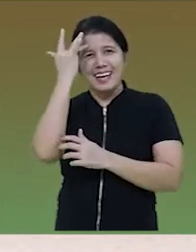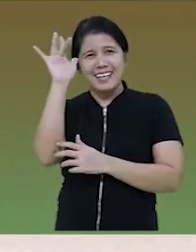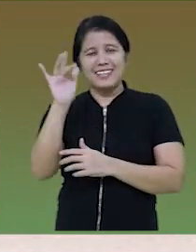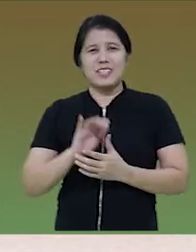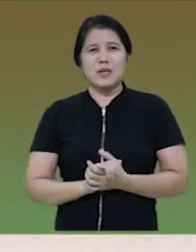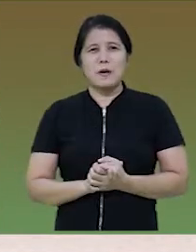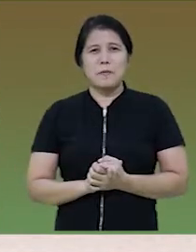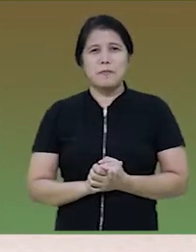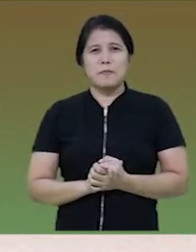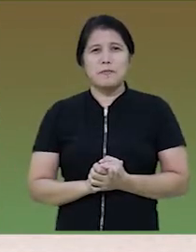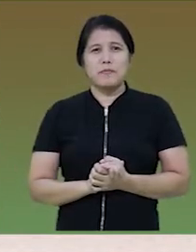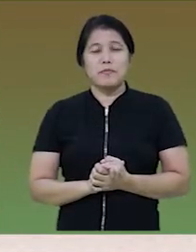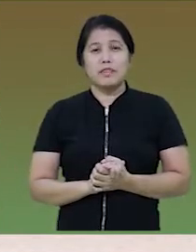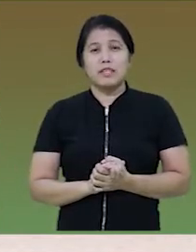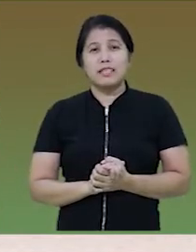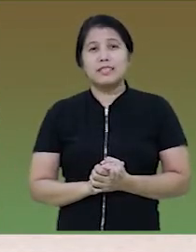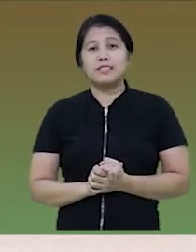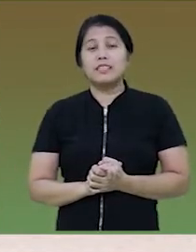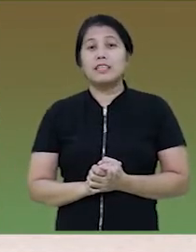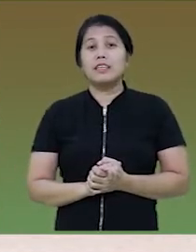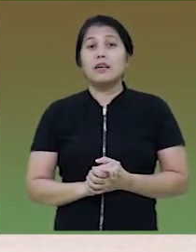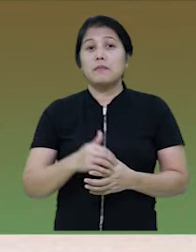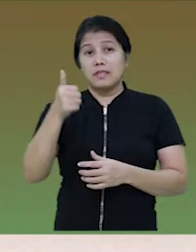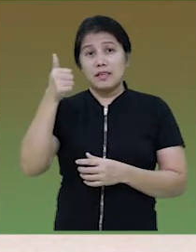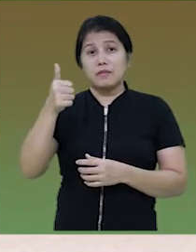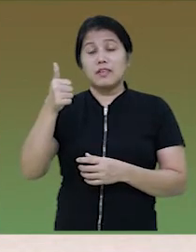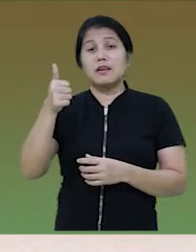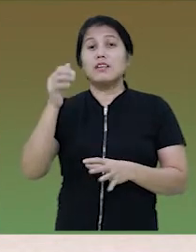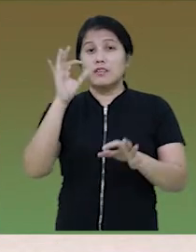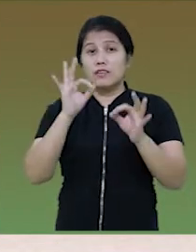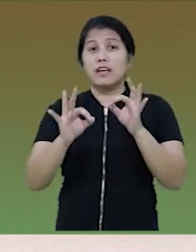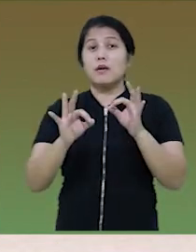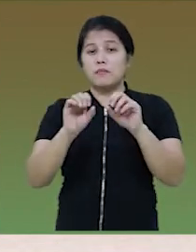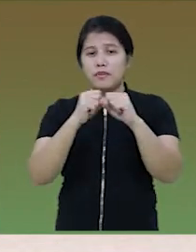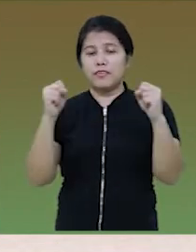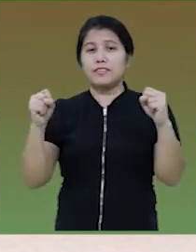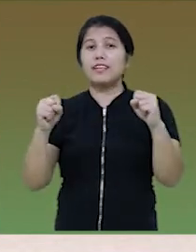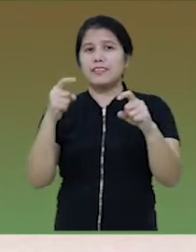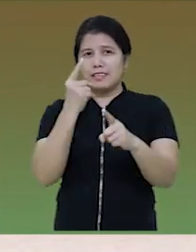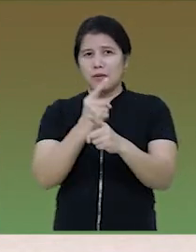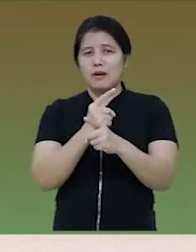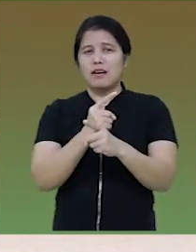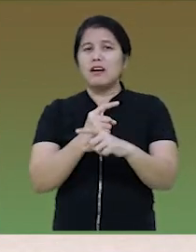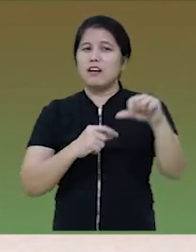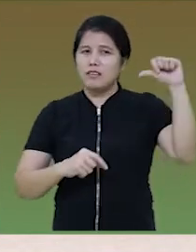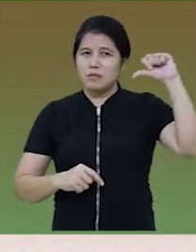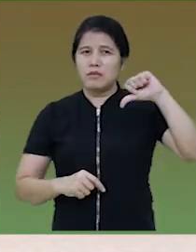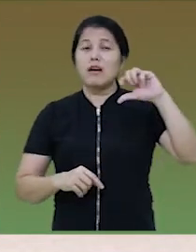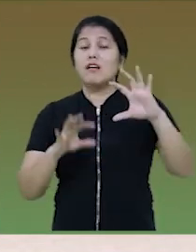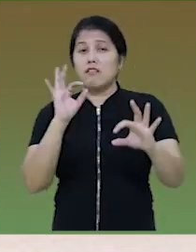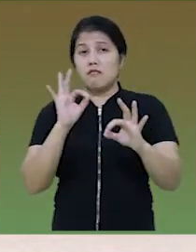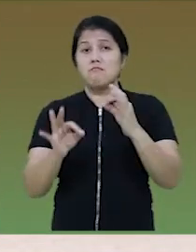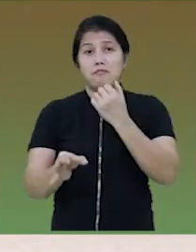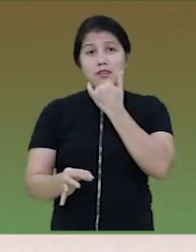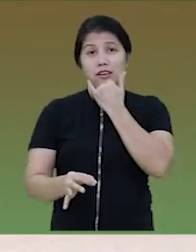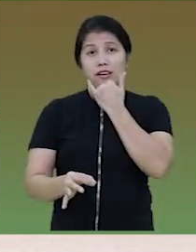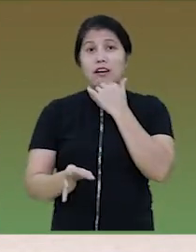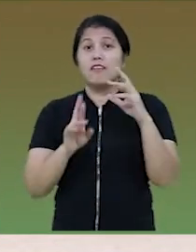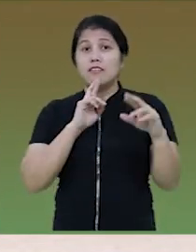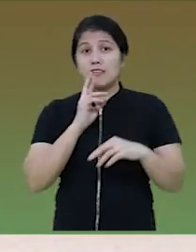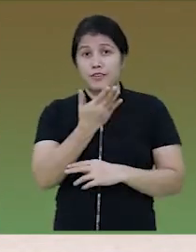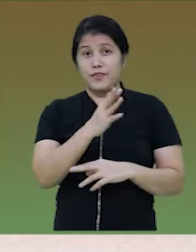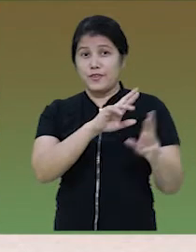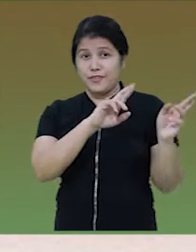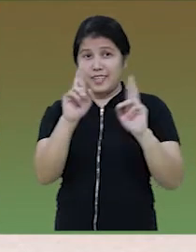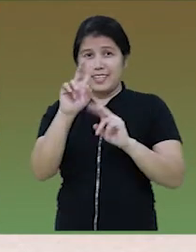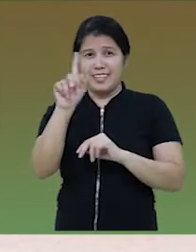ito, mag-thumbs up kung ang pangungusap ay tama at thumbs down kung ito ay mali. Handa na